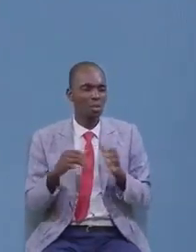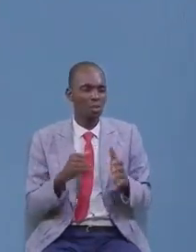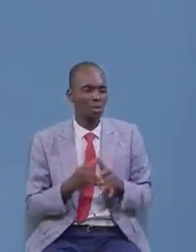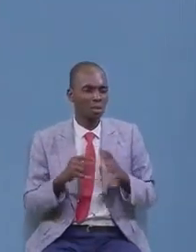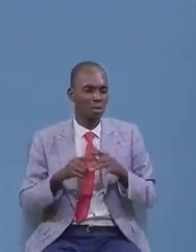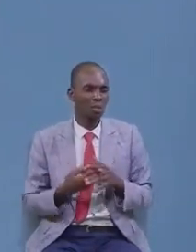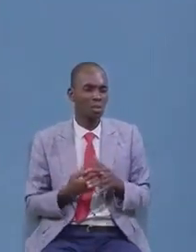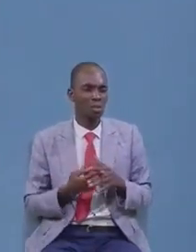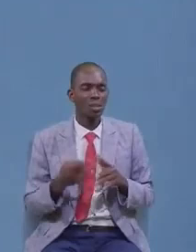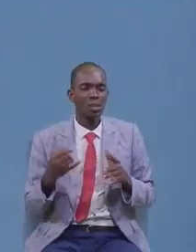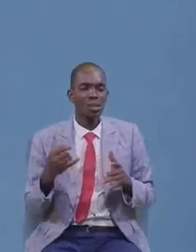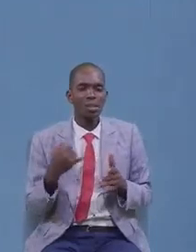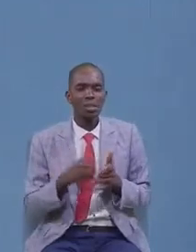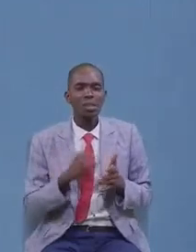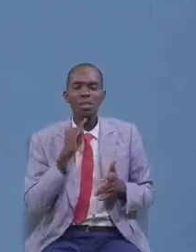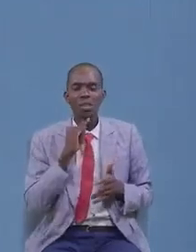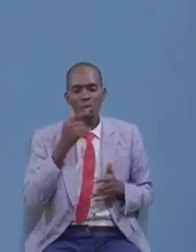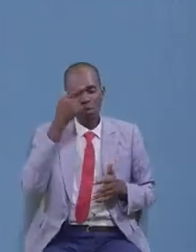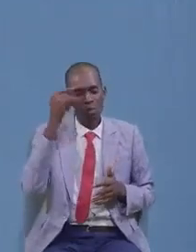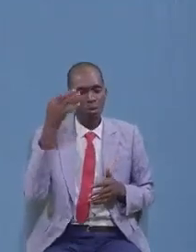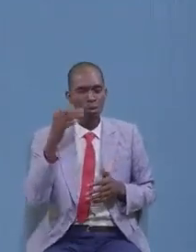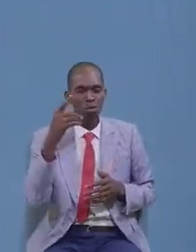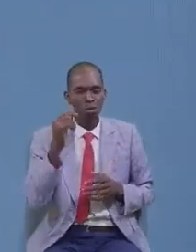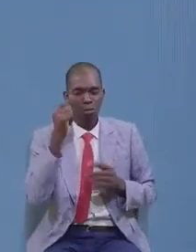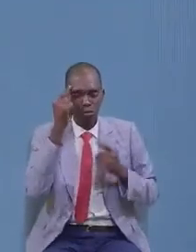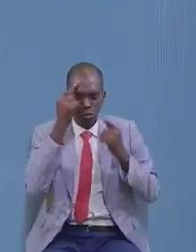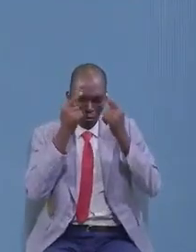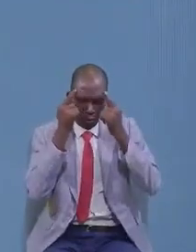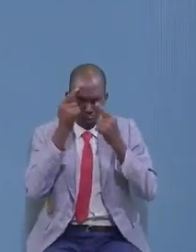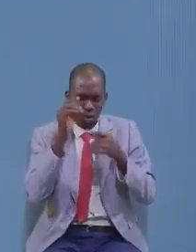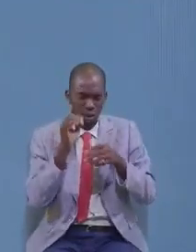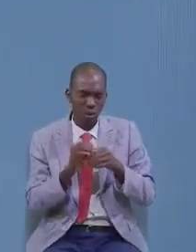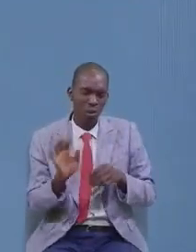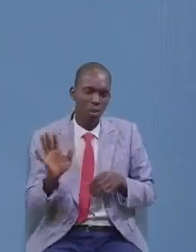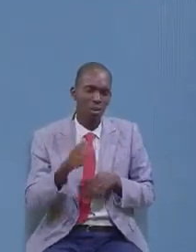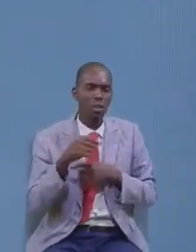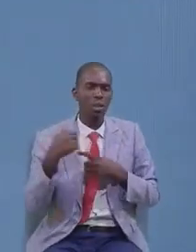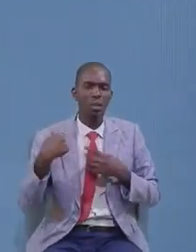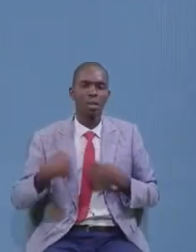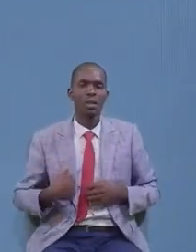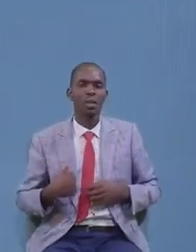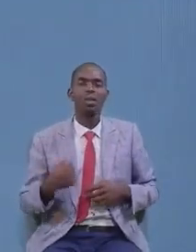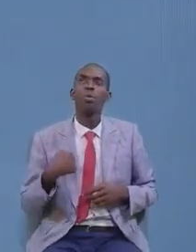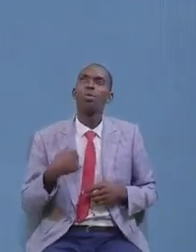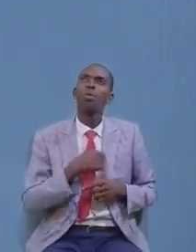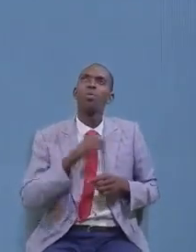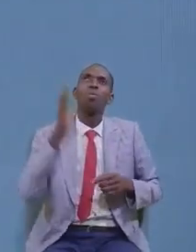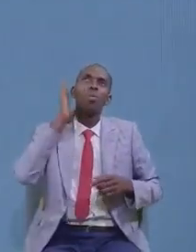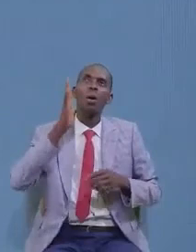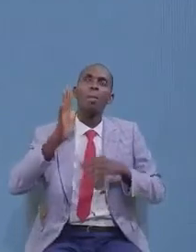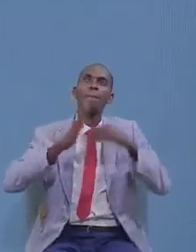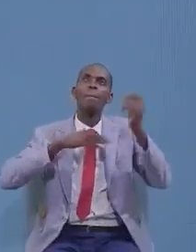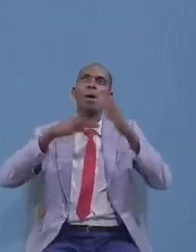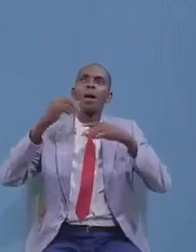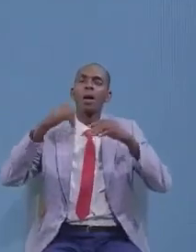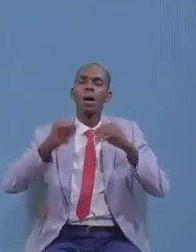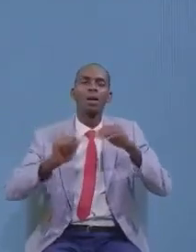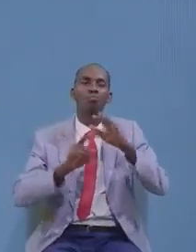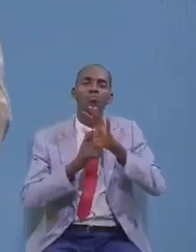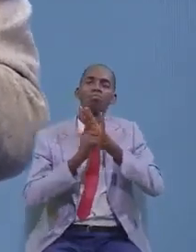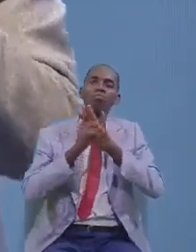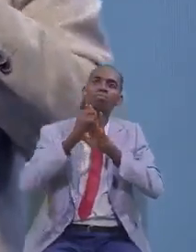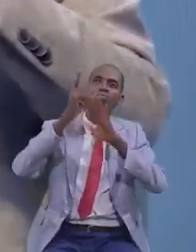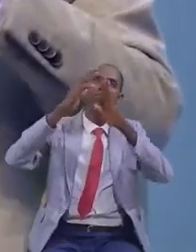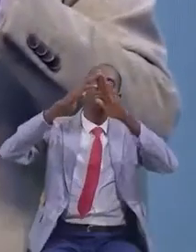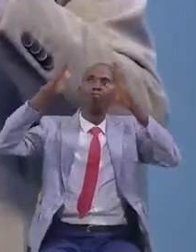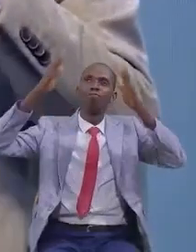The thoughts in their heart. వారి హృదయములో ఉన్న ఆలోచనలు బట్టి. Build the tower that reaches up to heaven. వారు ఏమనుకున్నారు